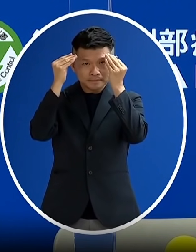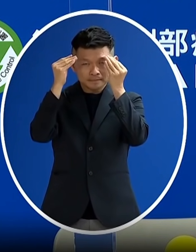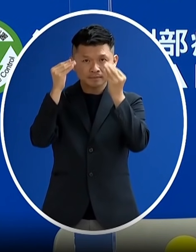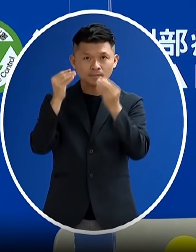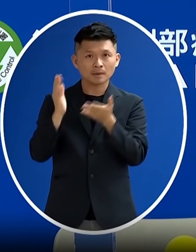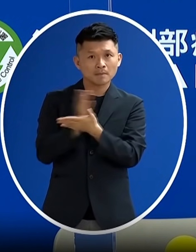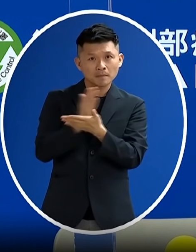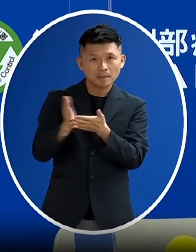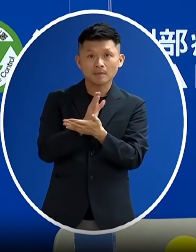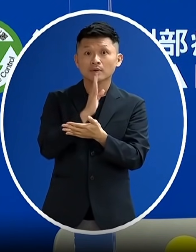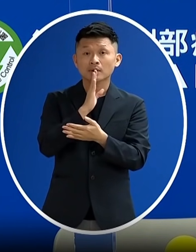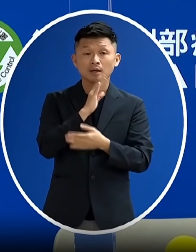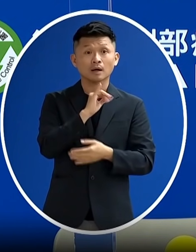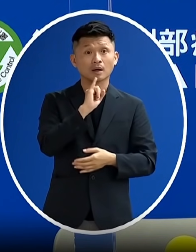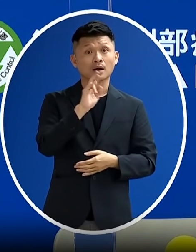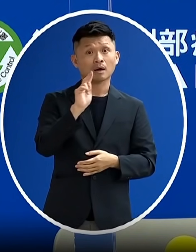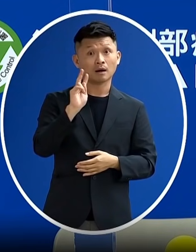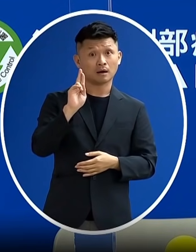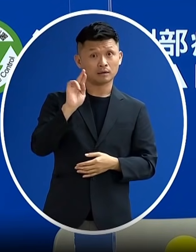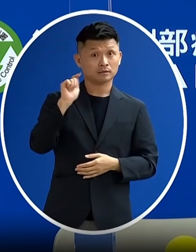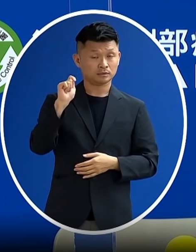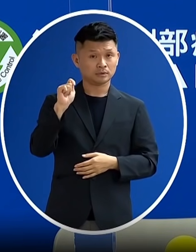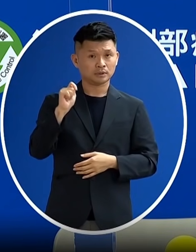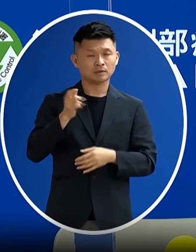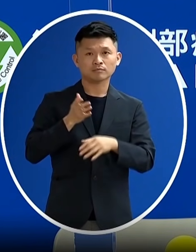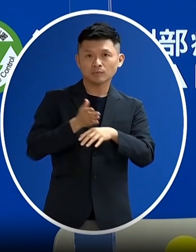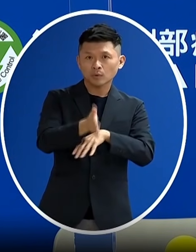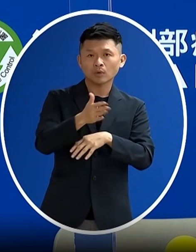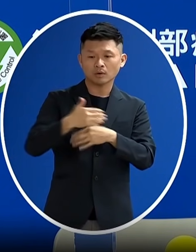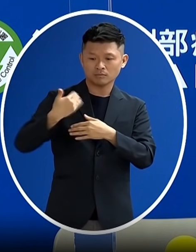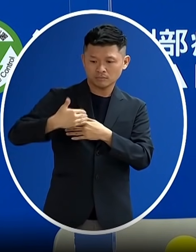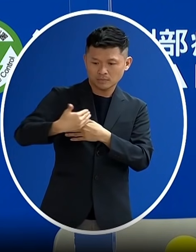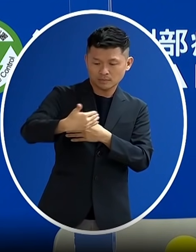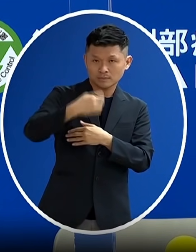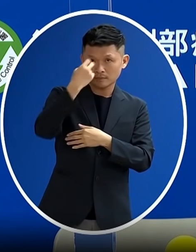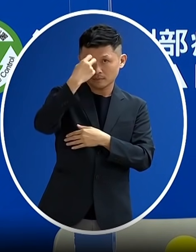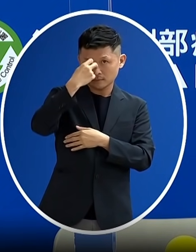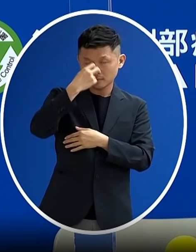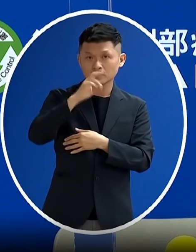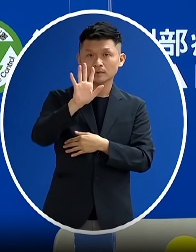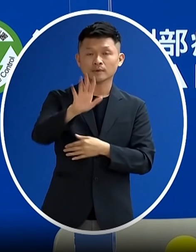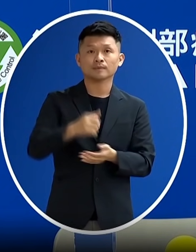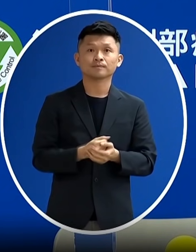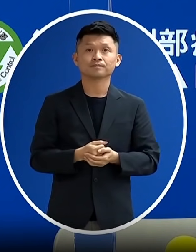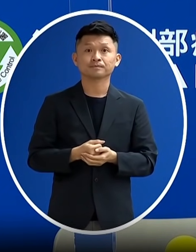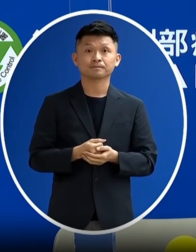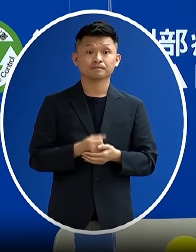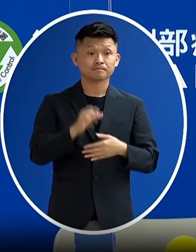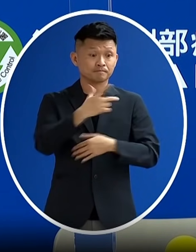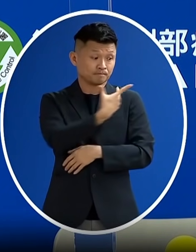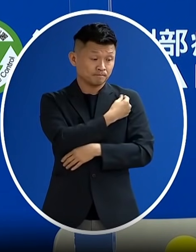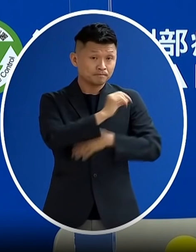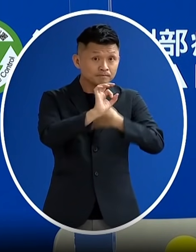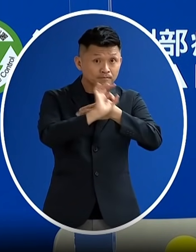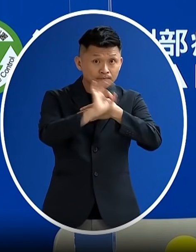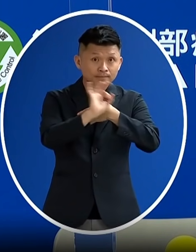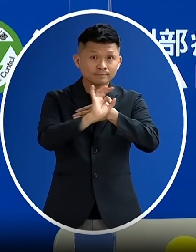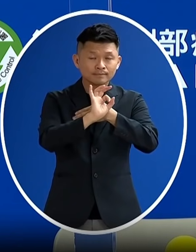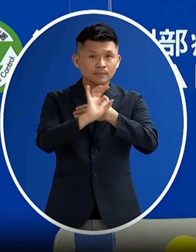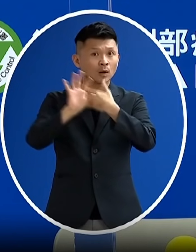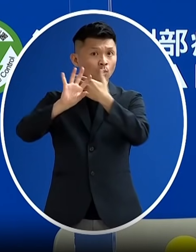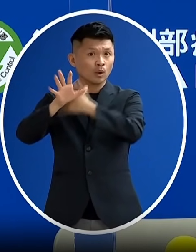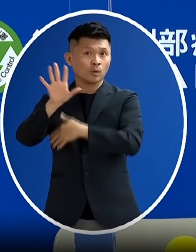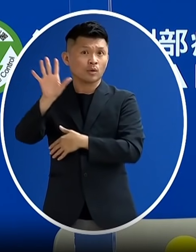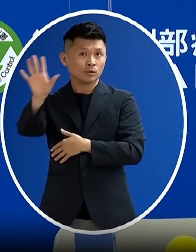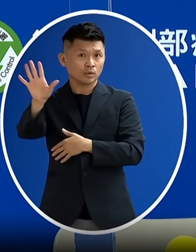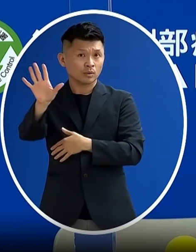断，那 IRB 的通过都经过层层的一个检视。那实验相关的实验并不见得说一定是国外有